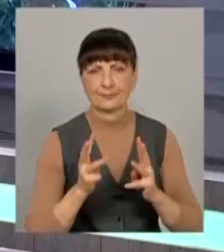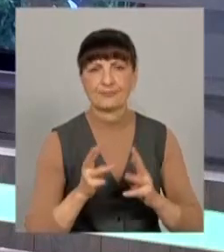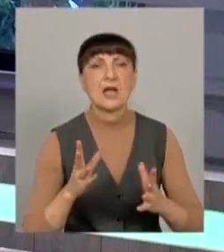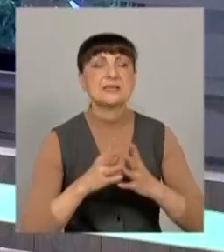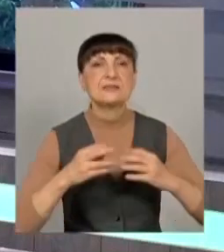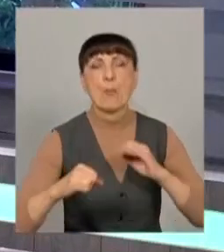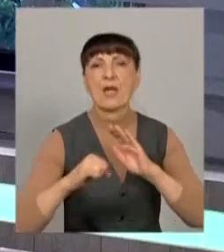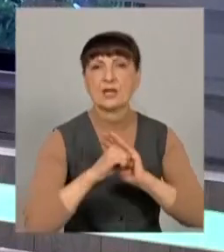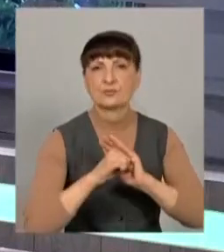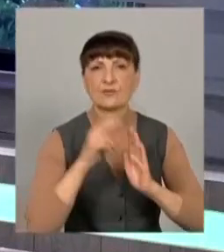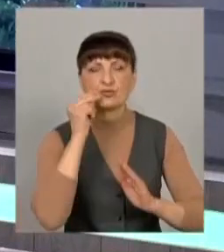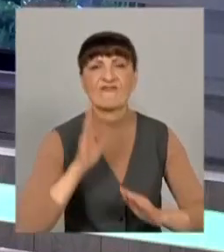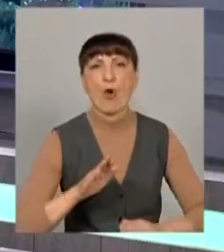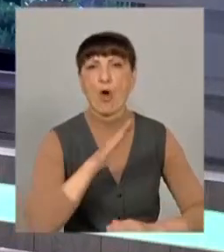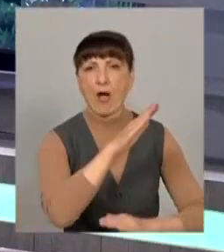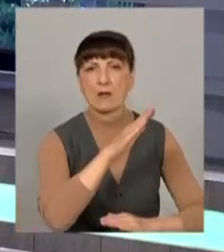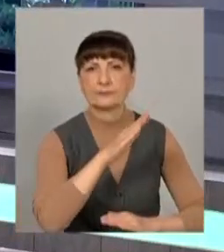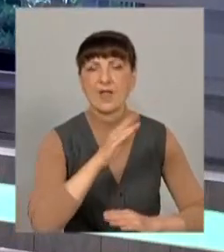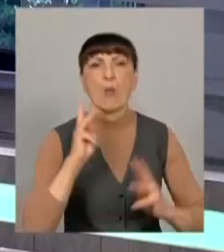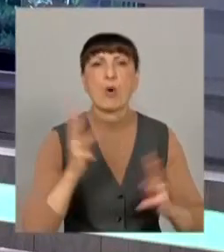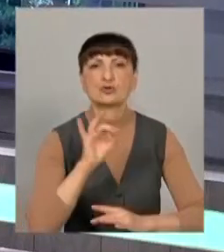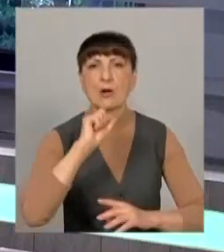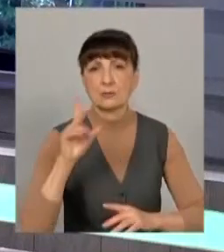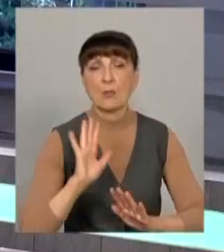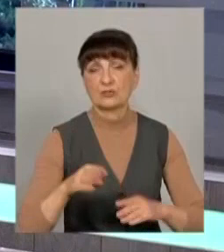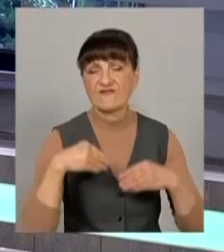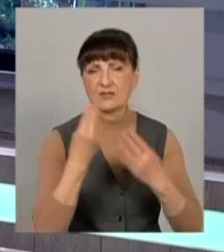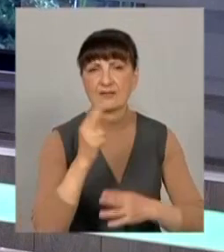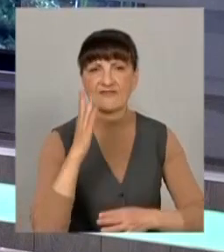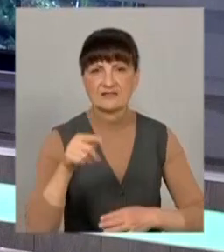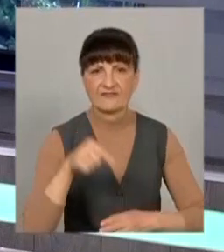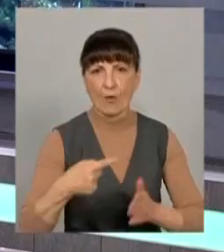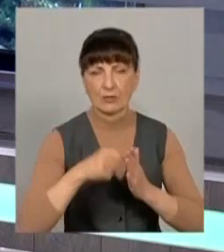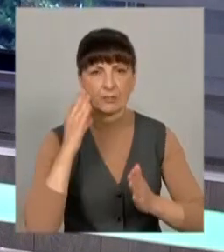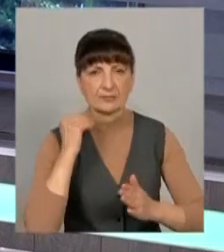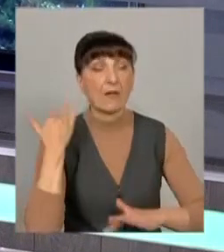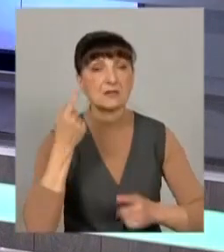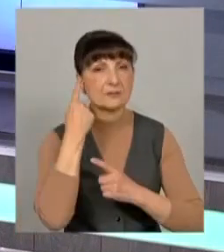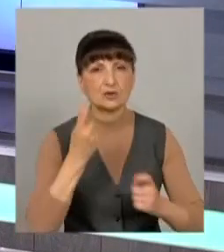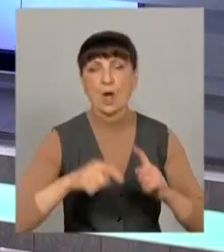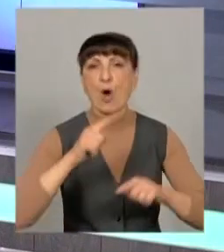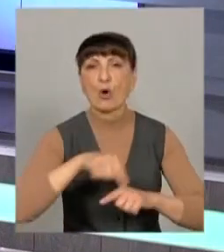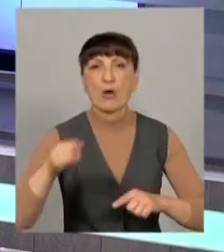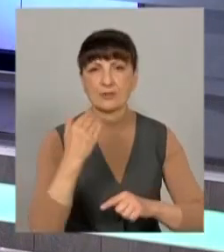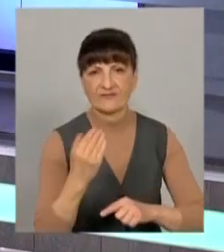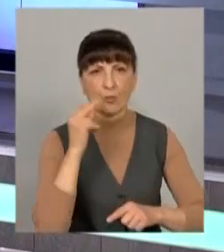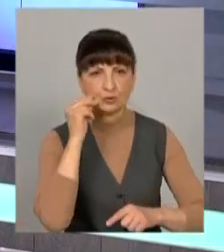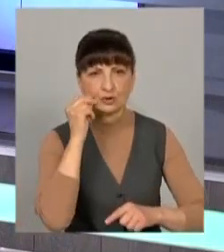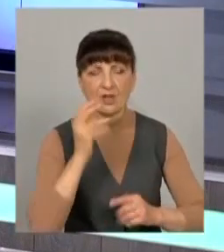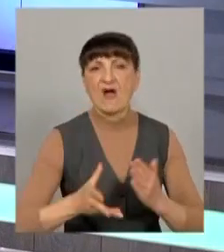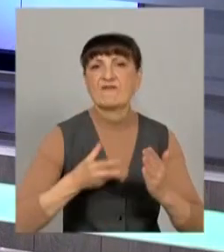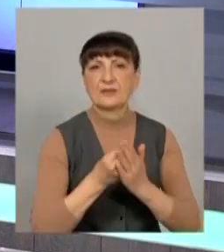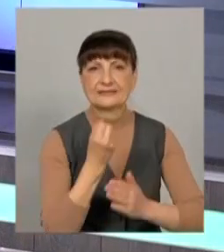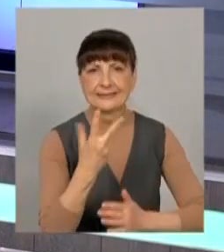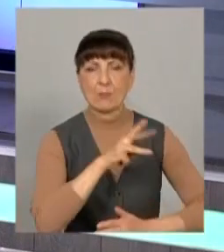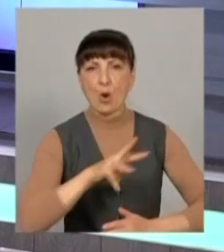Семье погибшего в горах пожарного могут выдать квартиру в Алматы. Ранее сообщалось, что родным Арслана Курманбаева выплатят